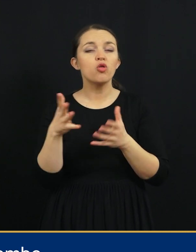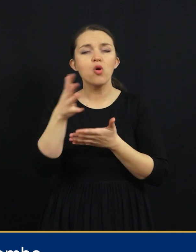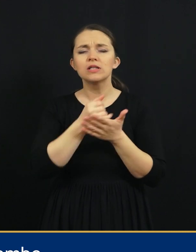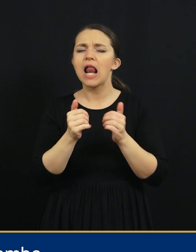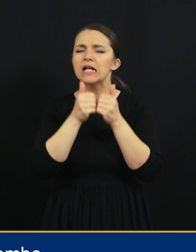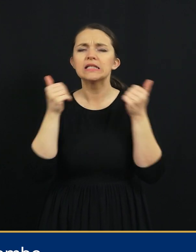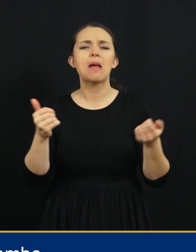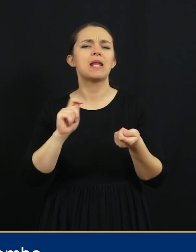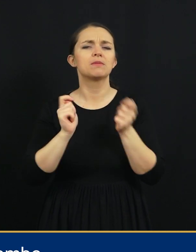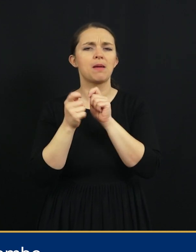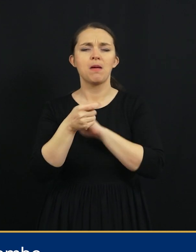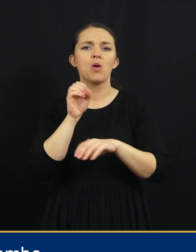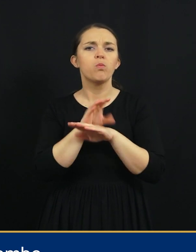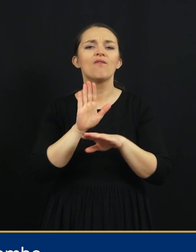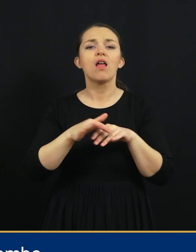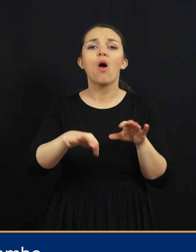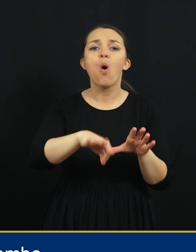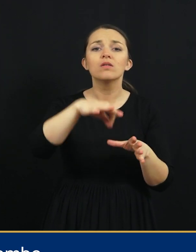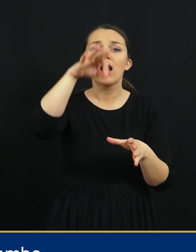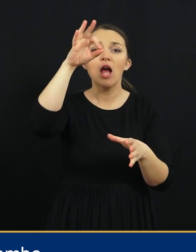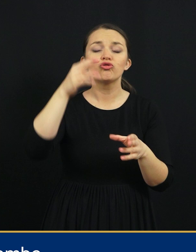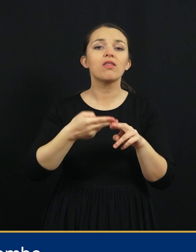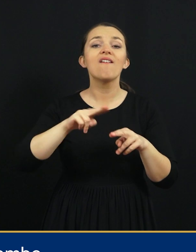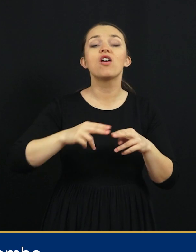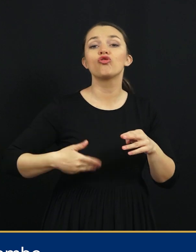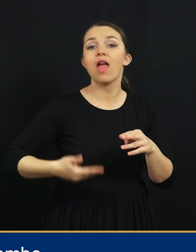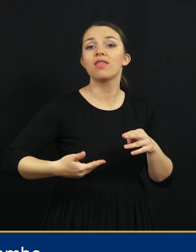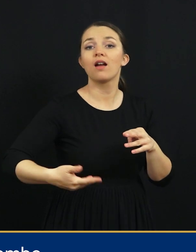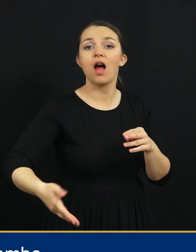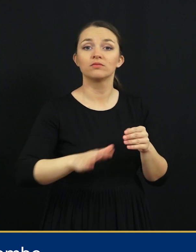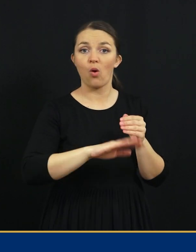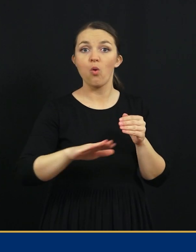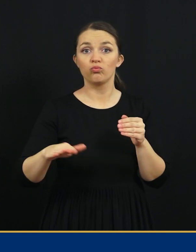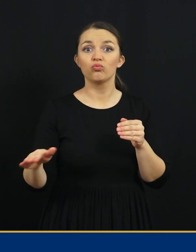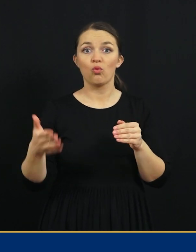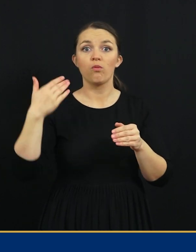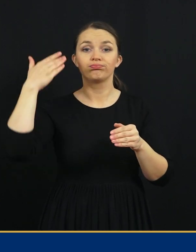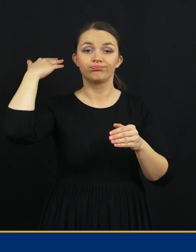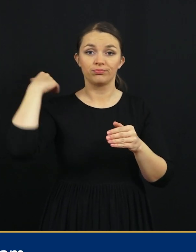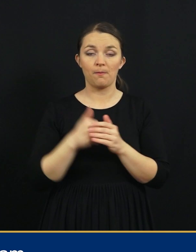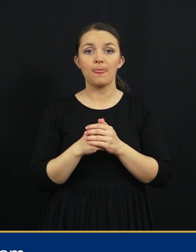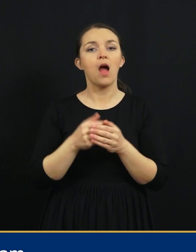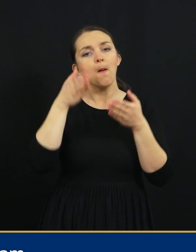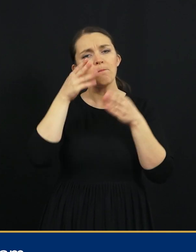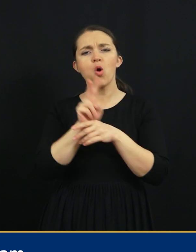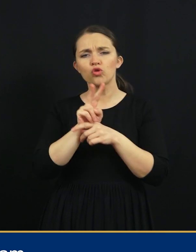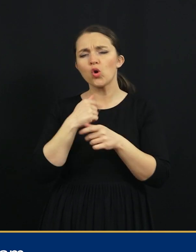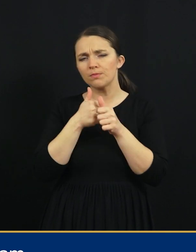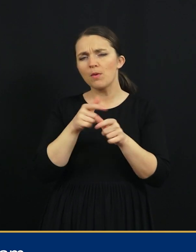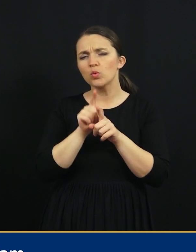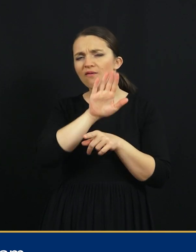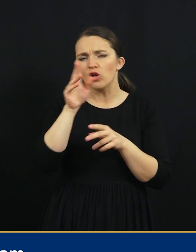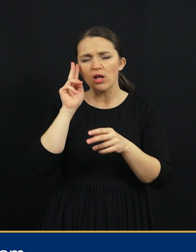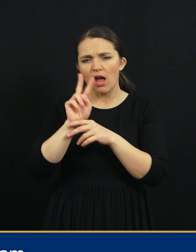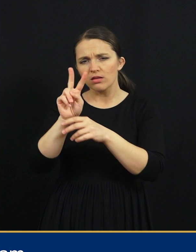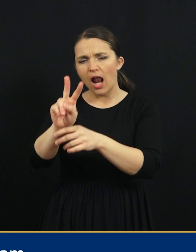izjemne spremembe, ki so vplivale na odraščanje več generacij otrok. Pozorno seveda spremljam tudi vaše